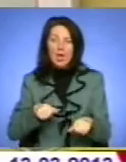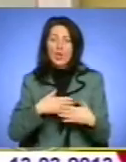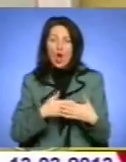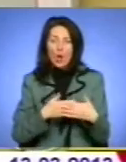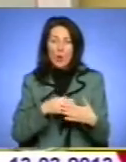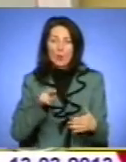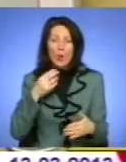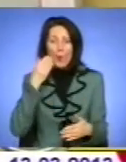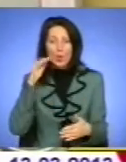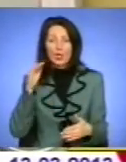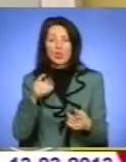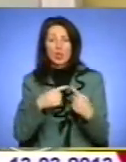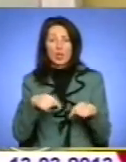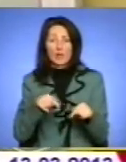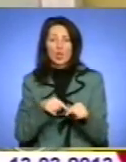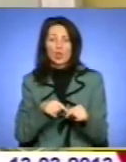покращенню інфраструктури села.